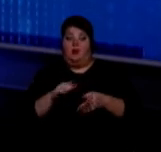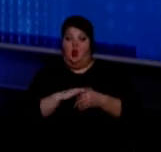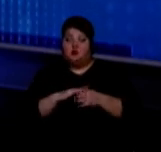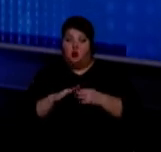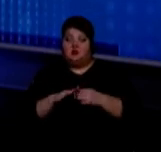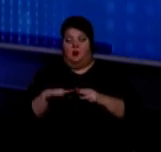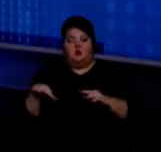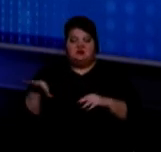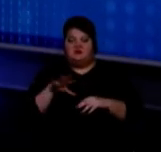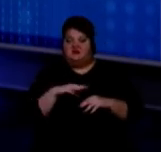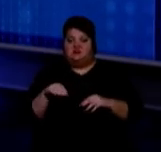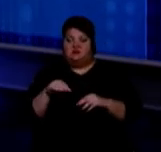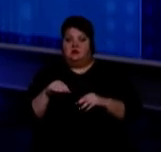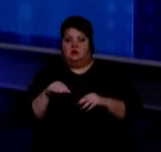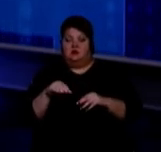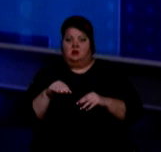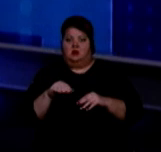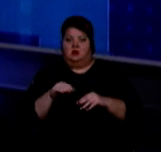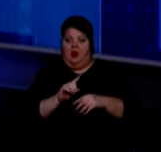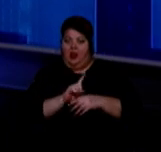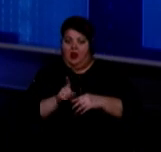дотримуючись всіх епіднорм,